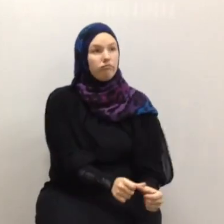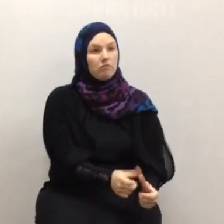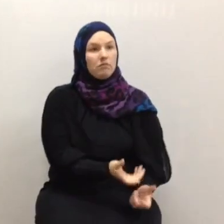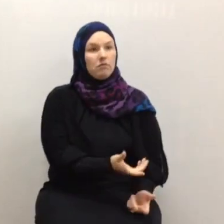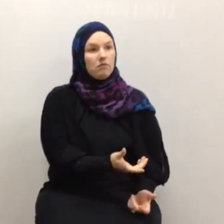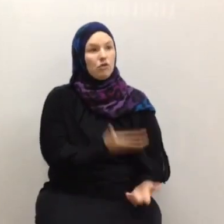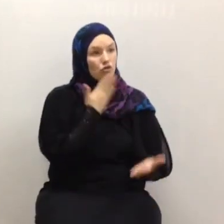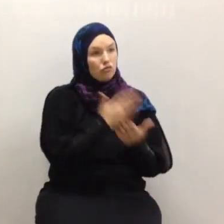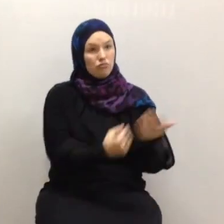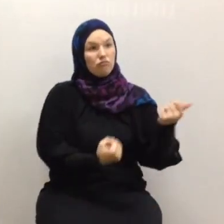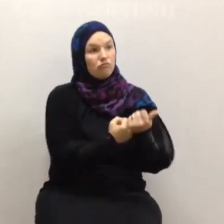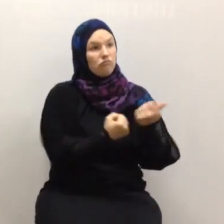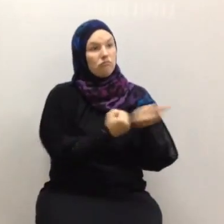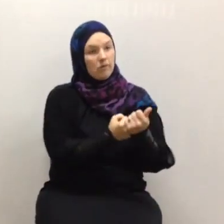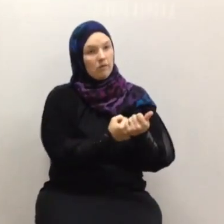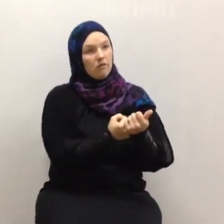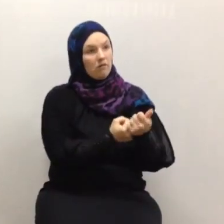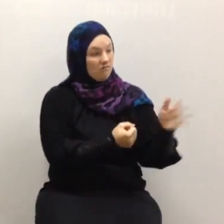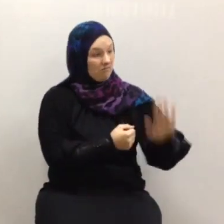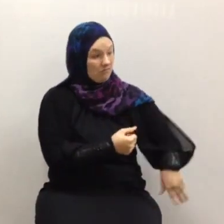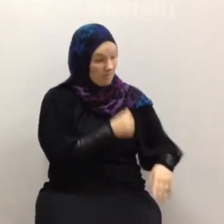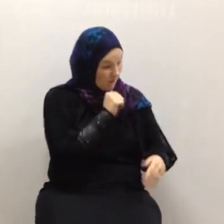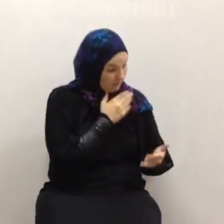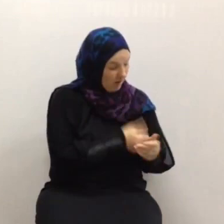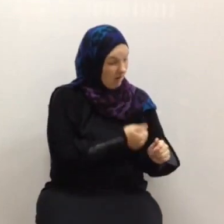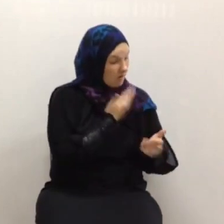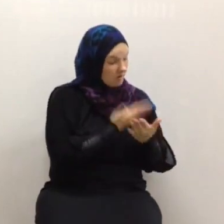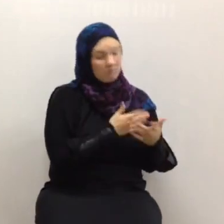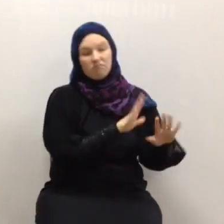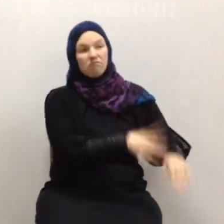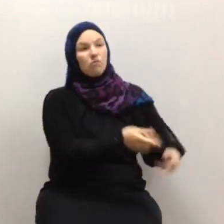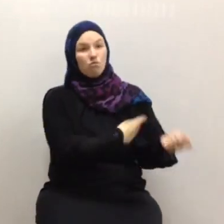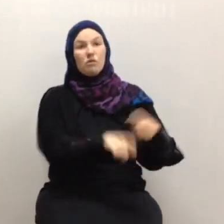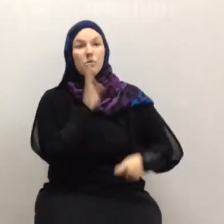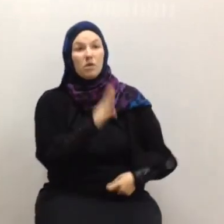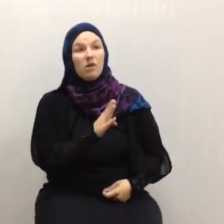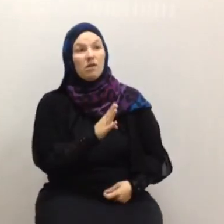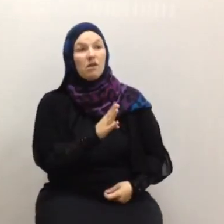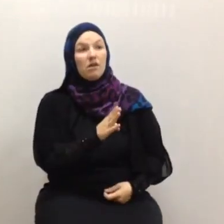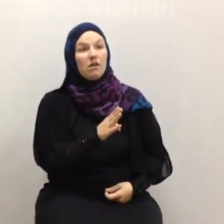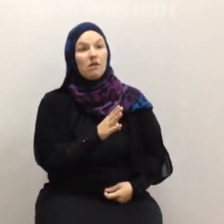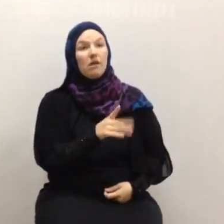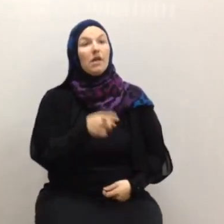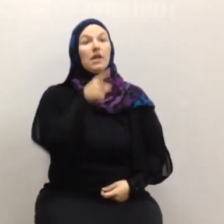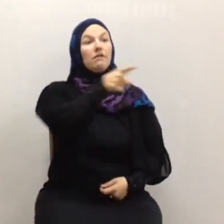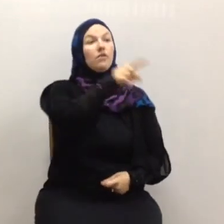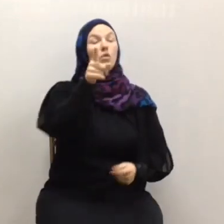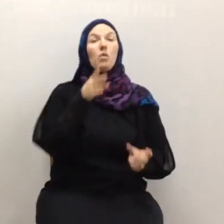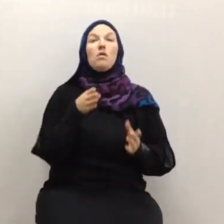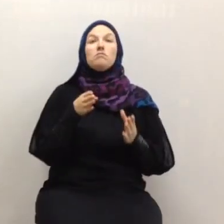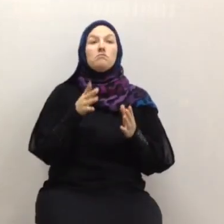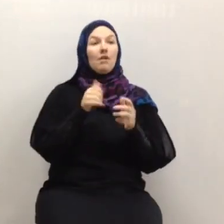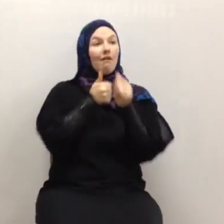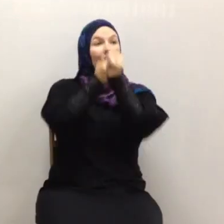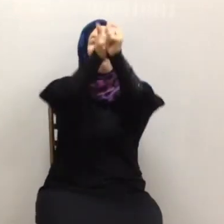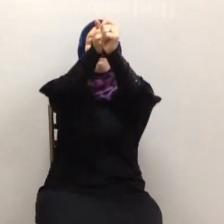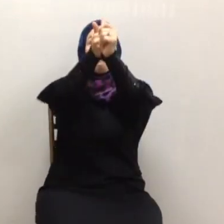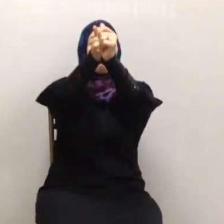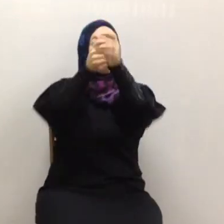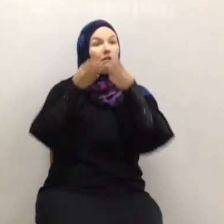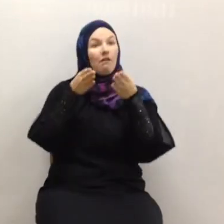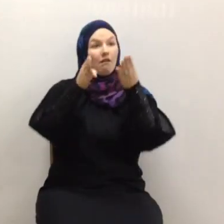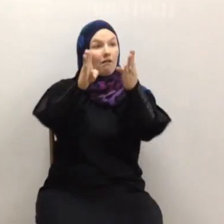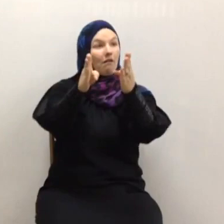يَكُونُ أَمْثَالَكُمْ. If you turn away from the guidance of Allah, he would substitute you with others and